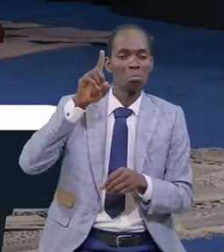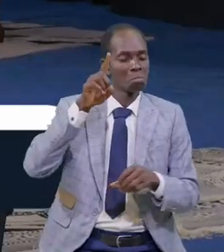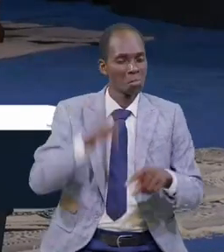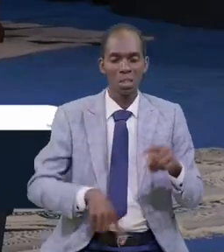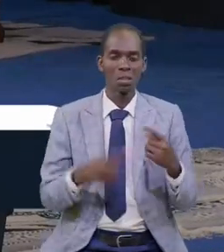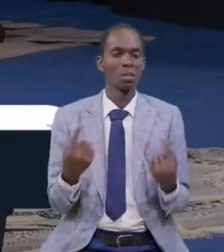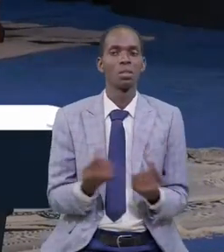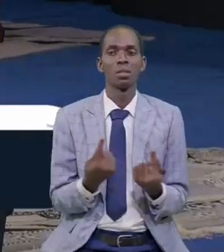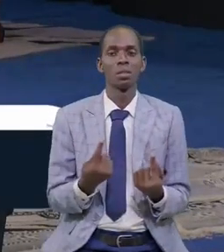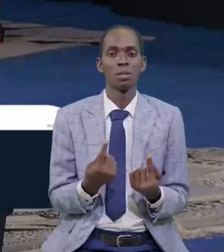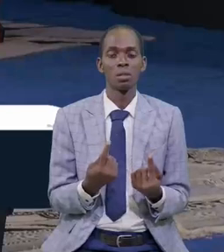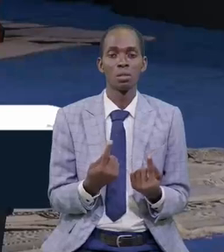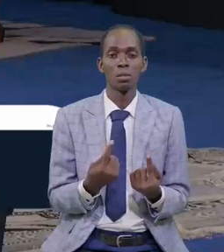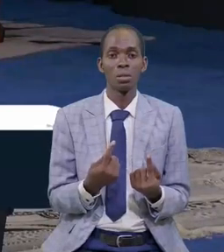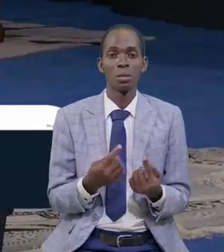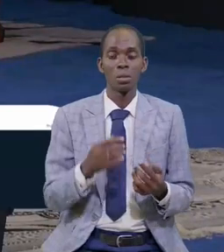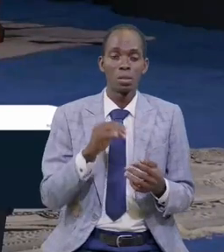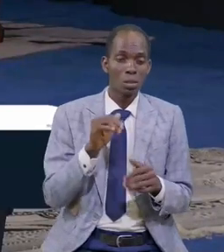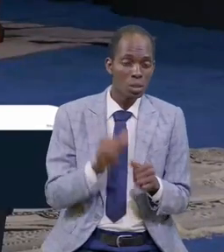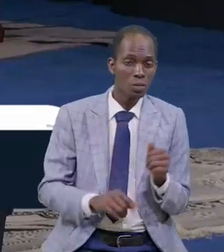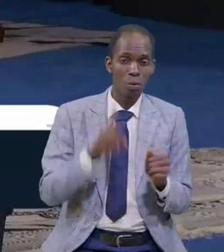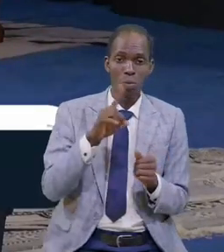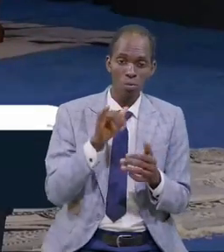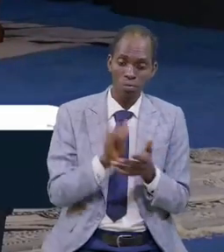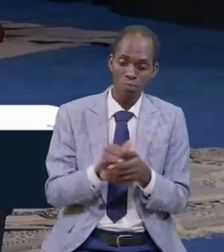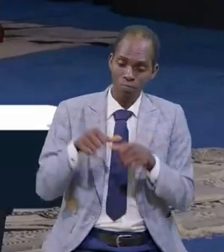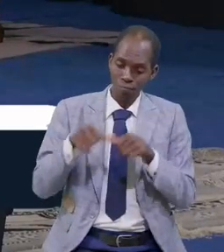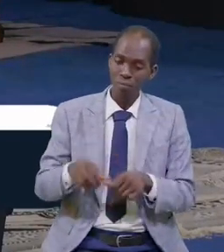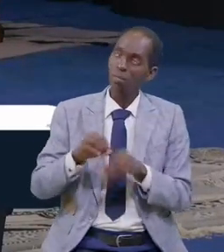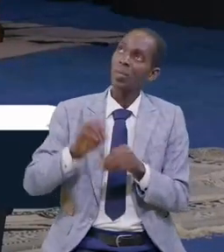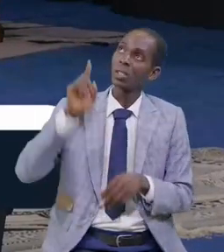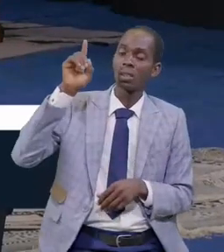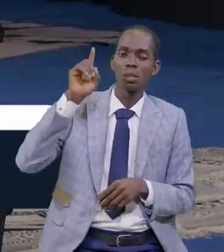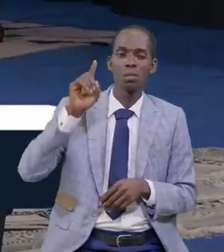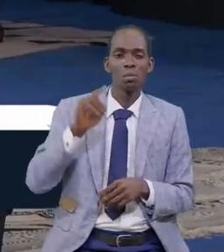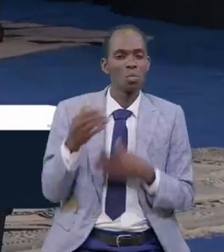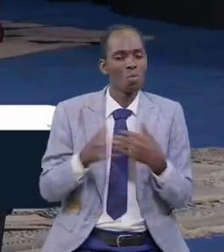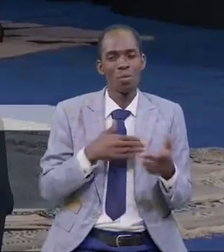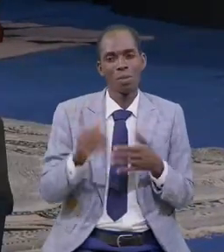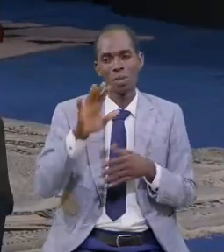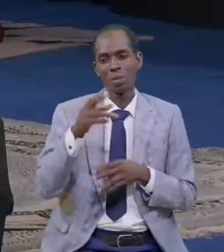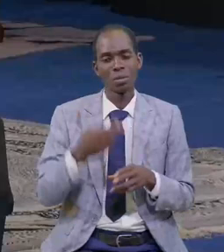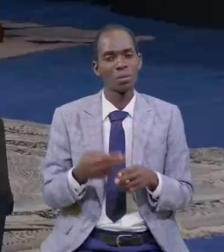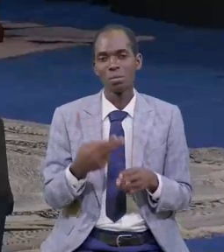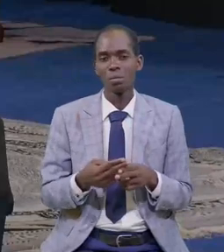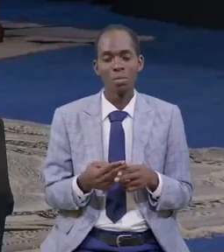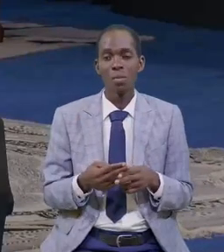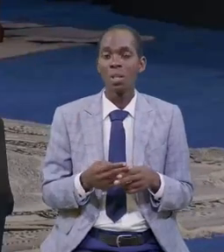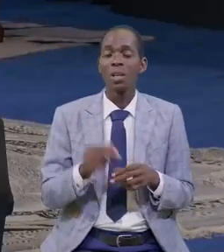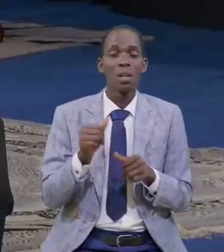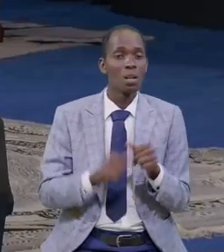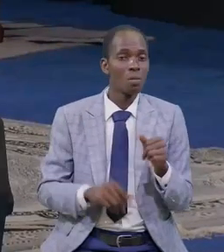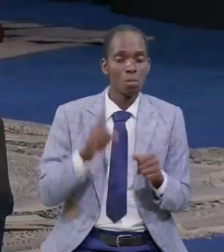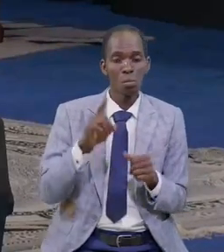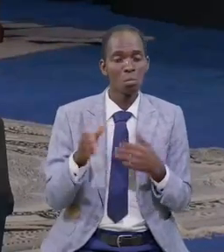point quiconque quel que soit son nom quiconque quel que